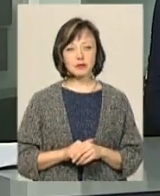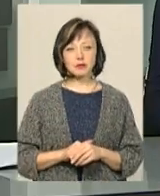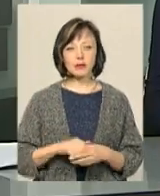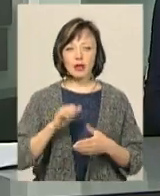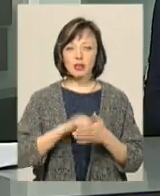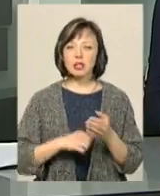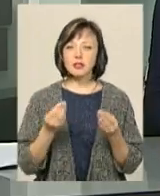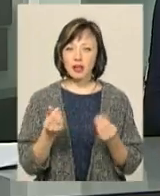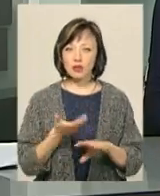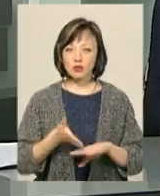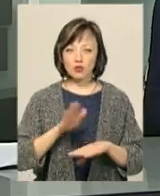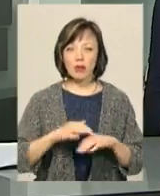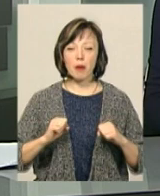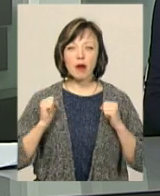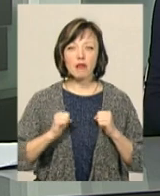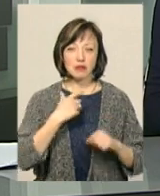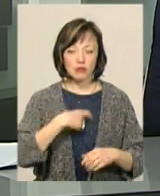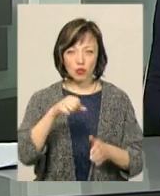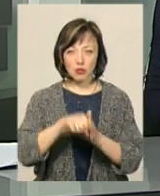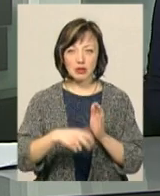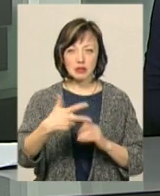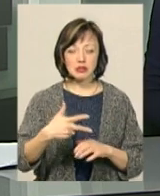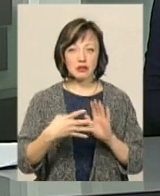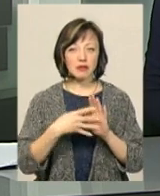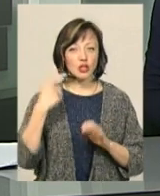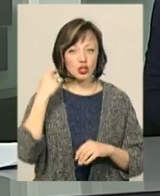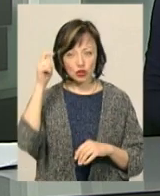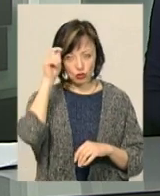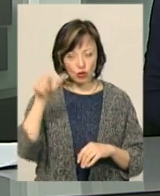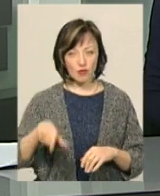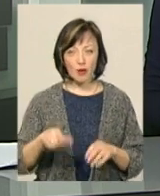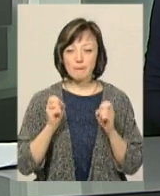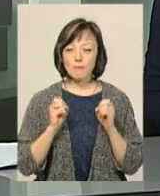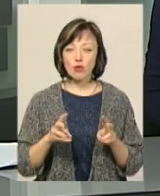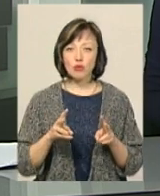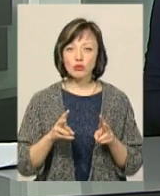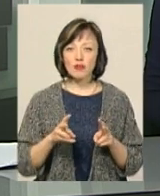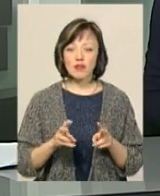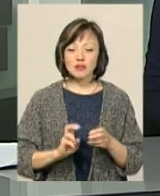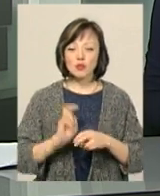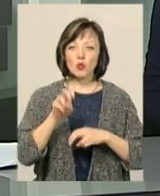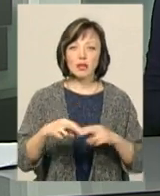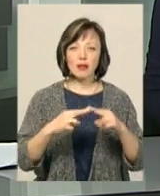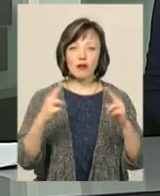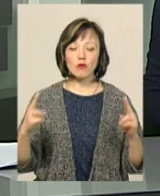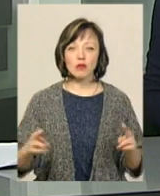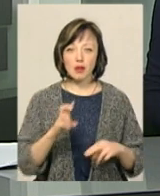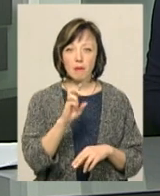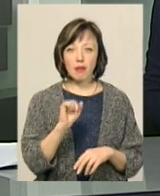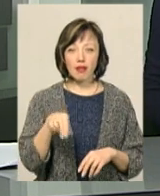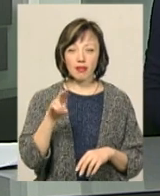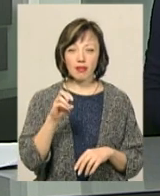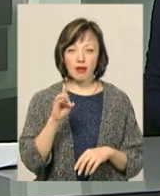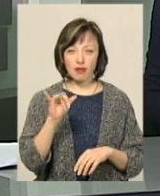Через фінансові труднощі намагався вкоротити собі віку 39-річний чоловік. Він погрожував скочити з мосту на вулиці Степана Бандери у